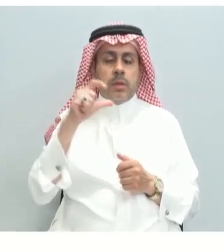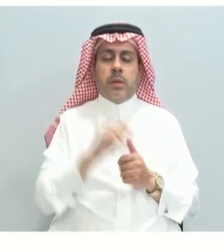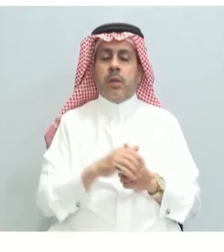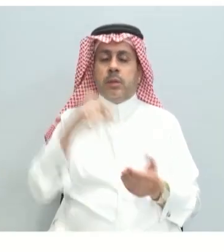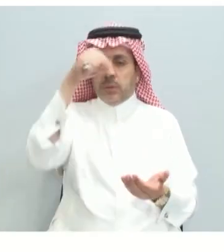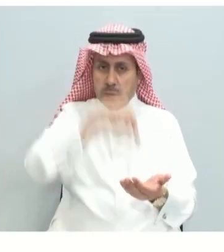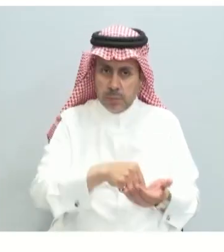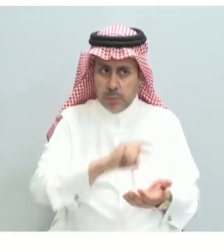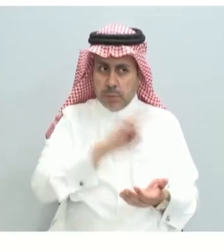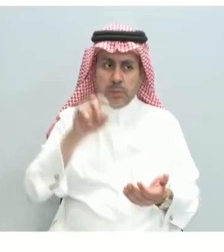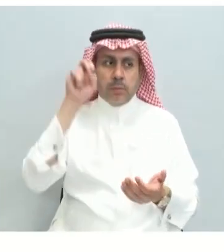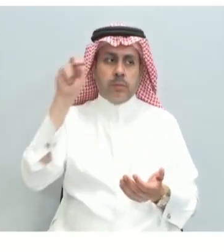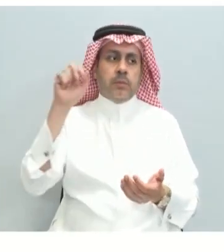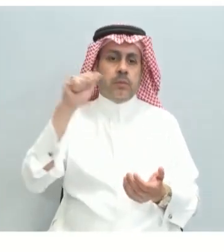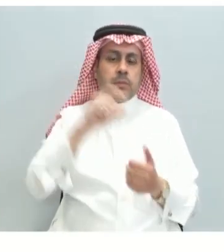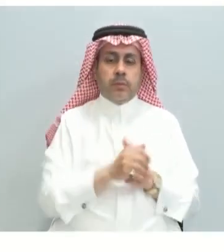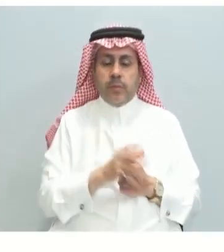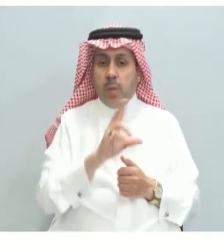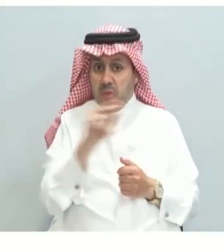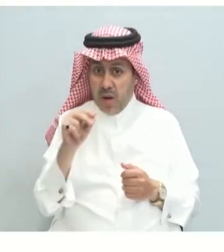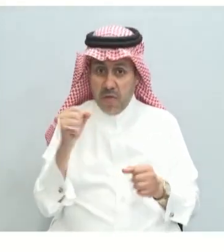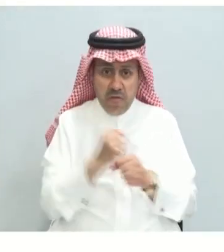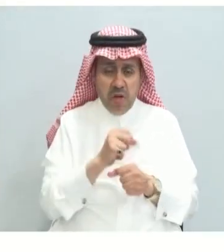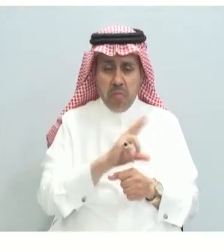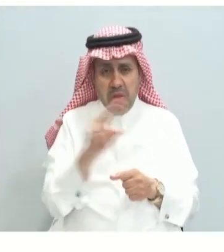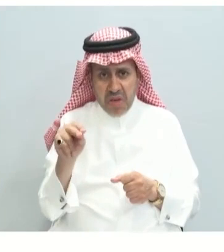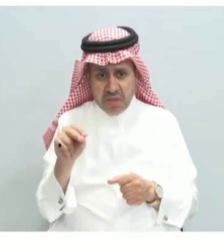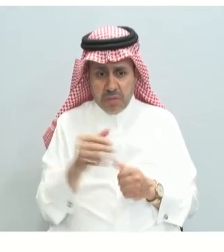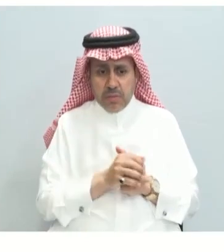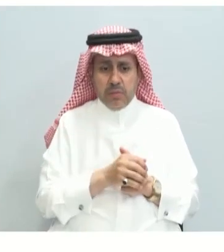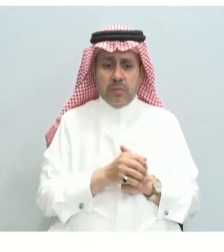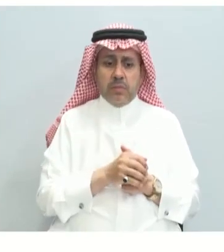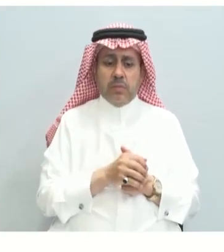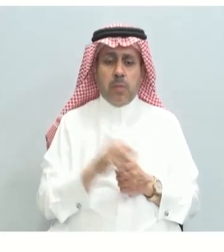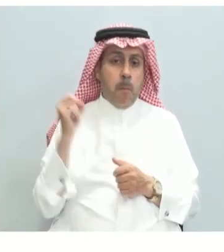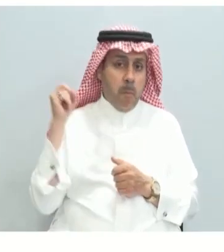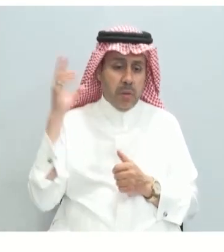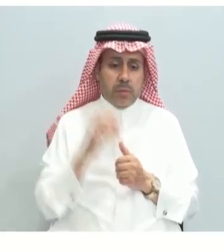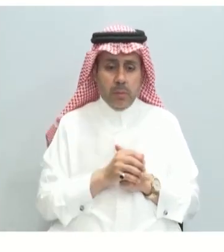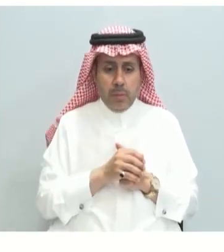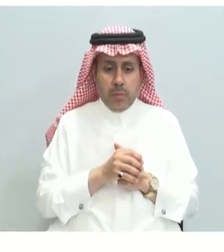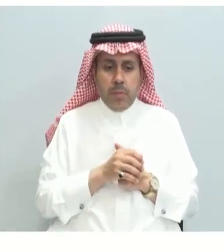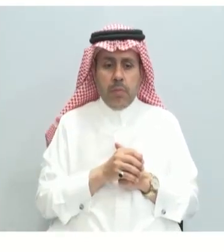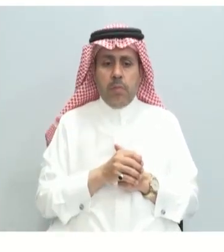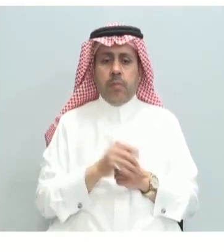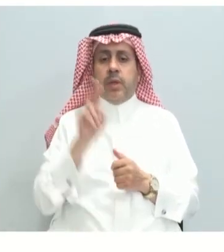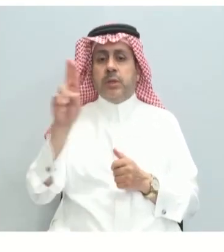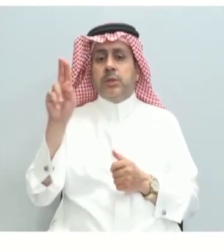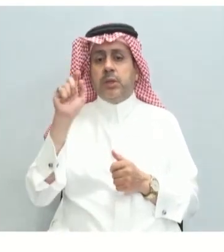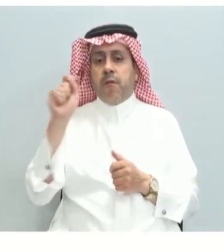غير قصد، لا كما يفعله البعض للأسف من البدع التي يفعلها البعض من